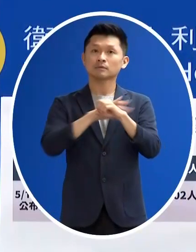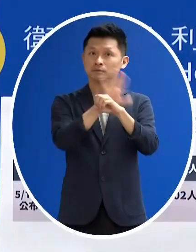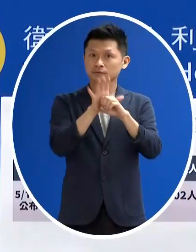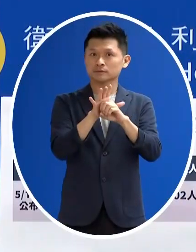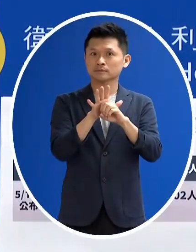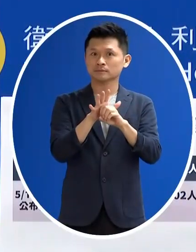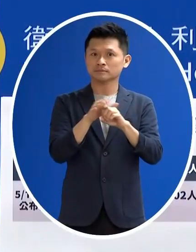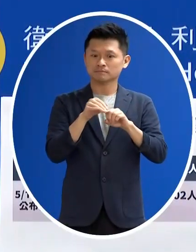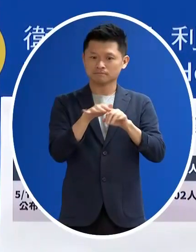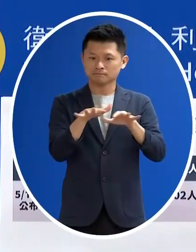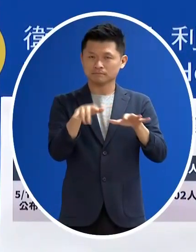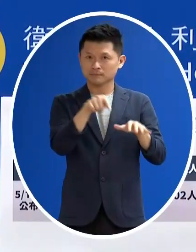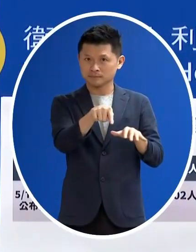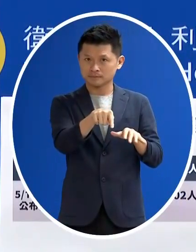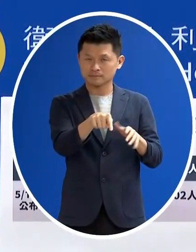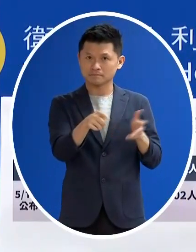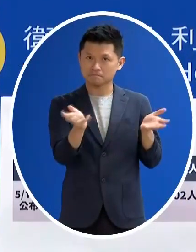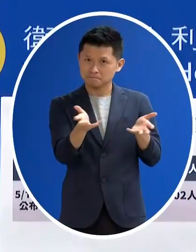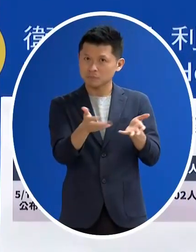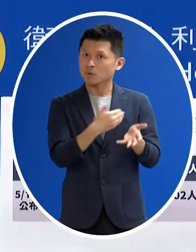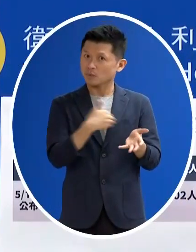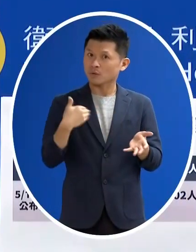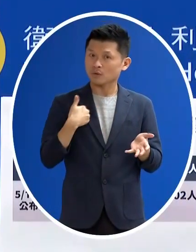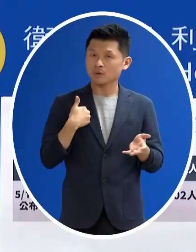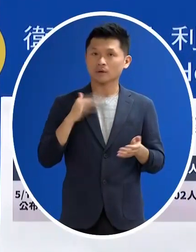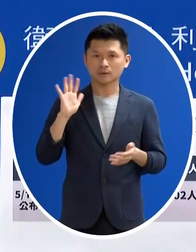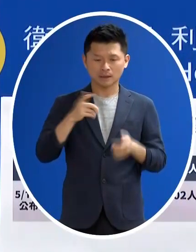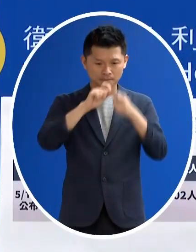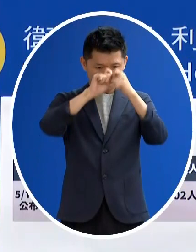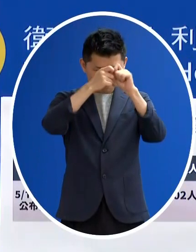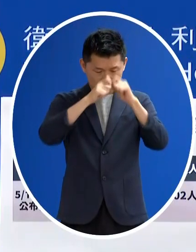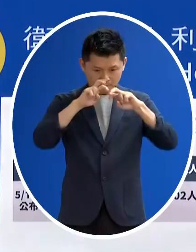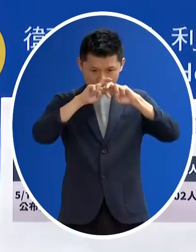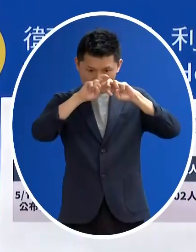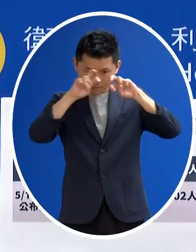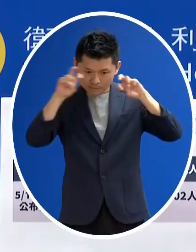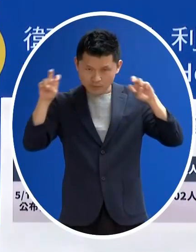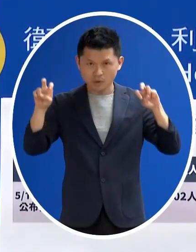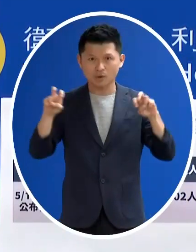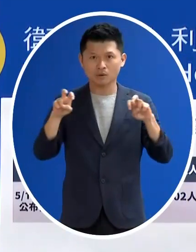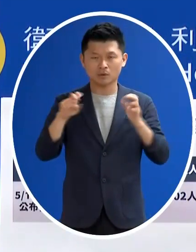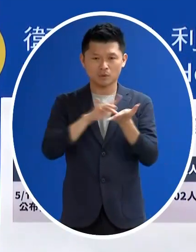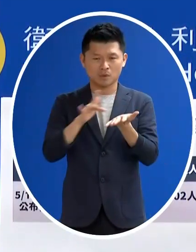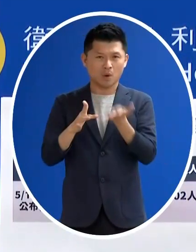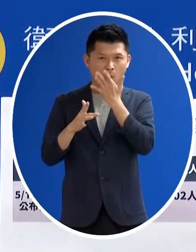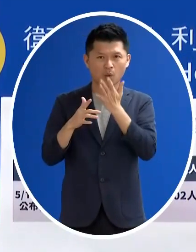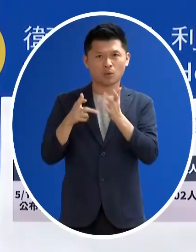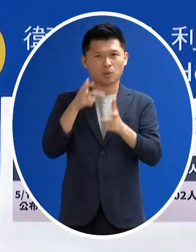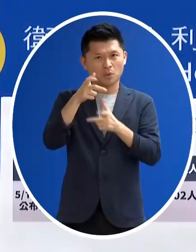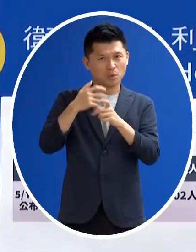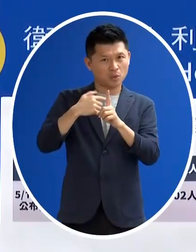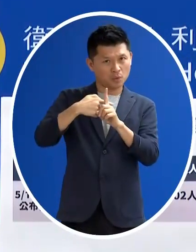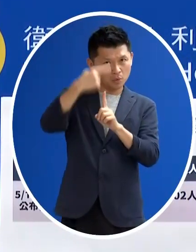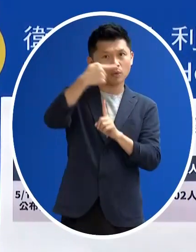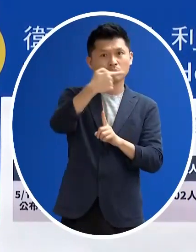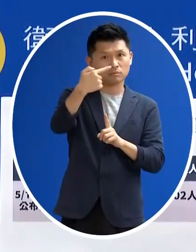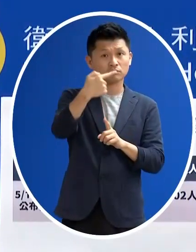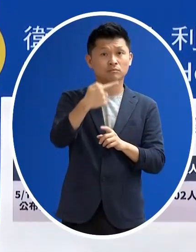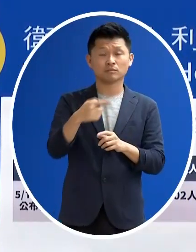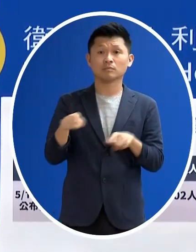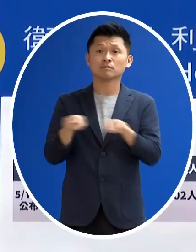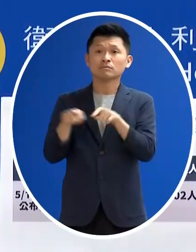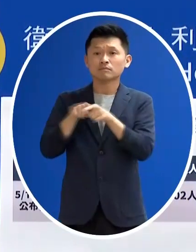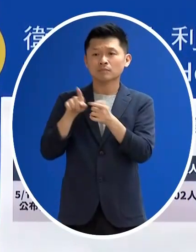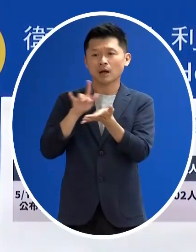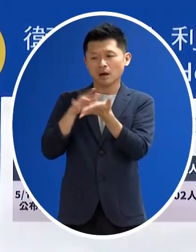它的效果，不过实际上如果仔细去看的话，它的浓度是需要相当的高，不是我们一般用药体内可以